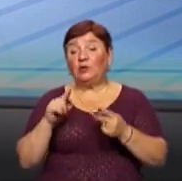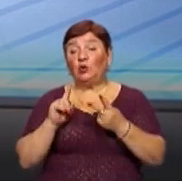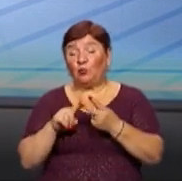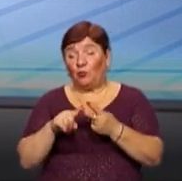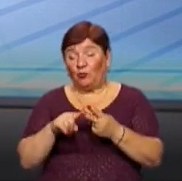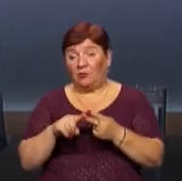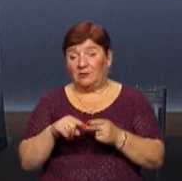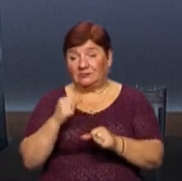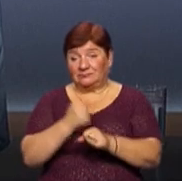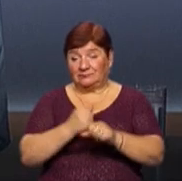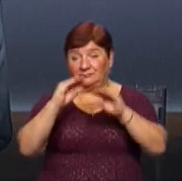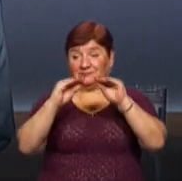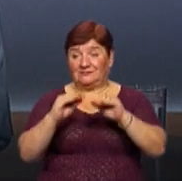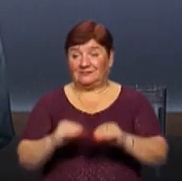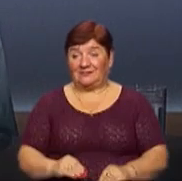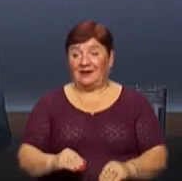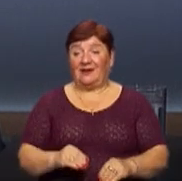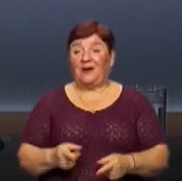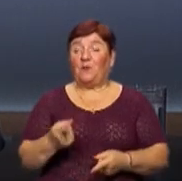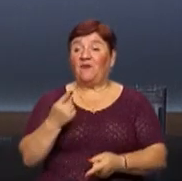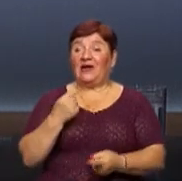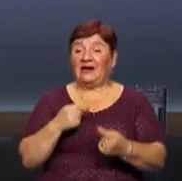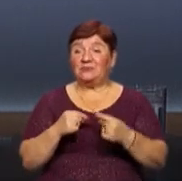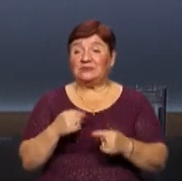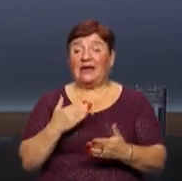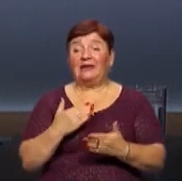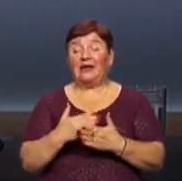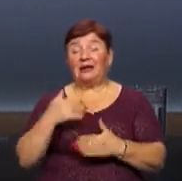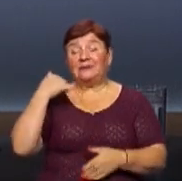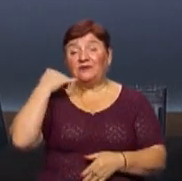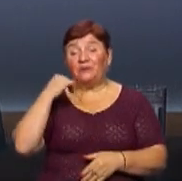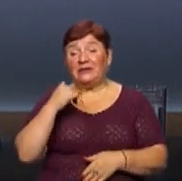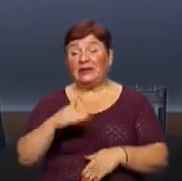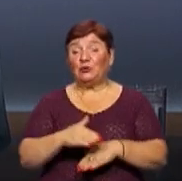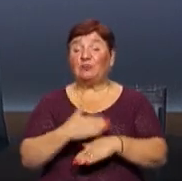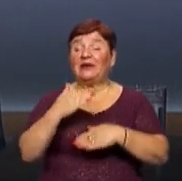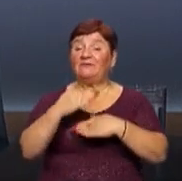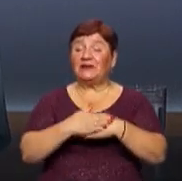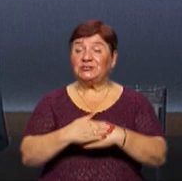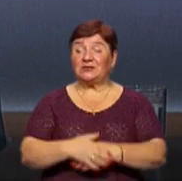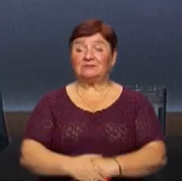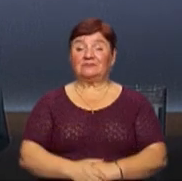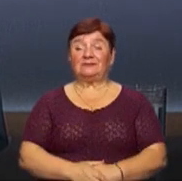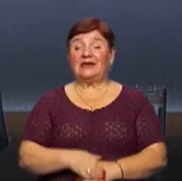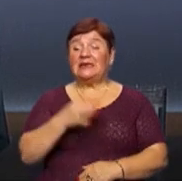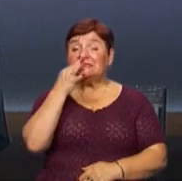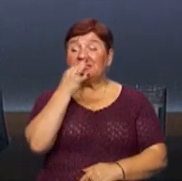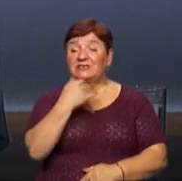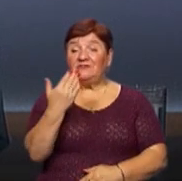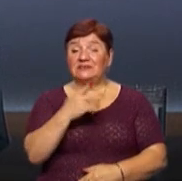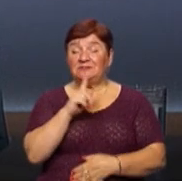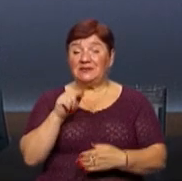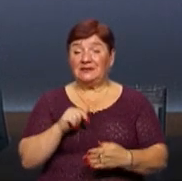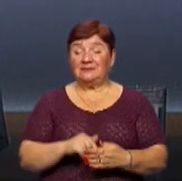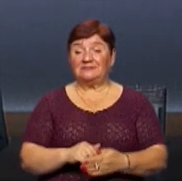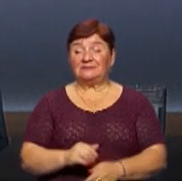слідуючу. Ми знову ж таки повернемося до цієї теми. У нас є телефонний дзвіночок. Доброго вечора, ви в ефірі. Кажіть, будь ласка,